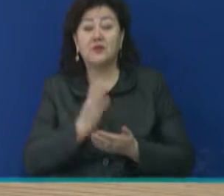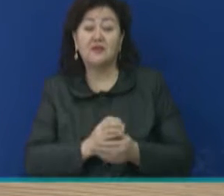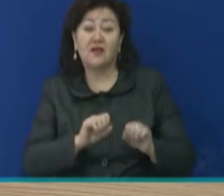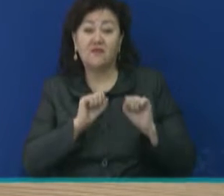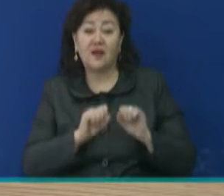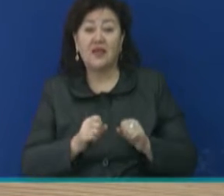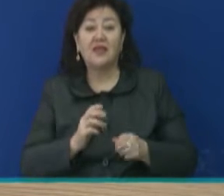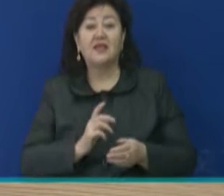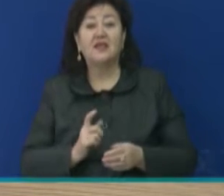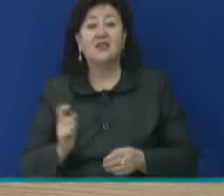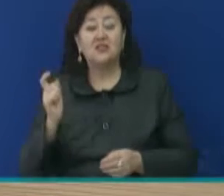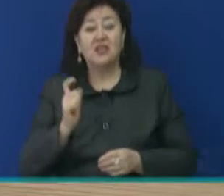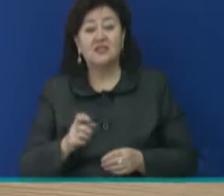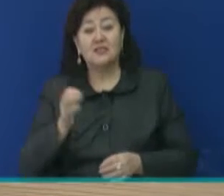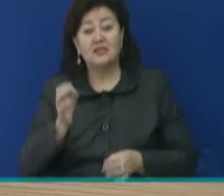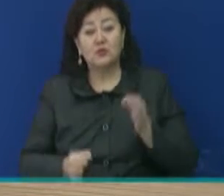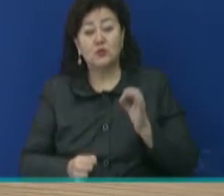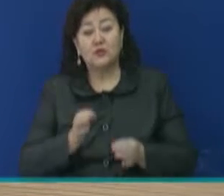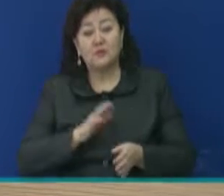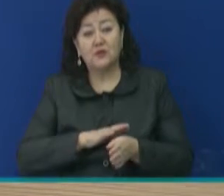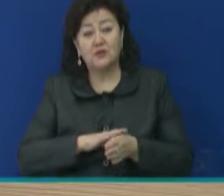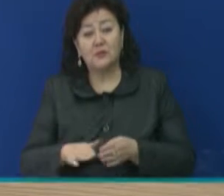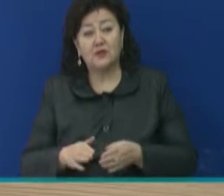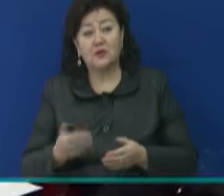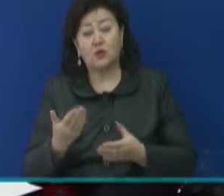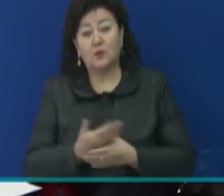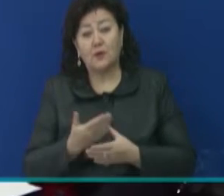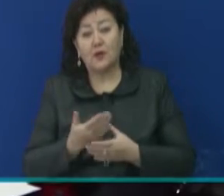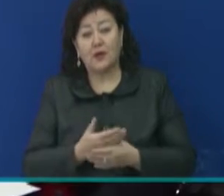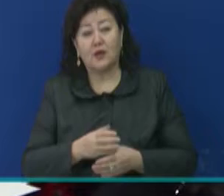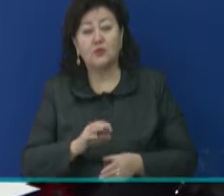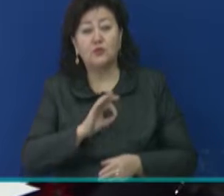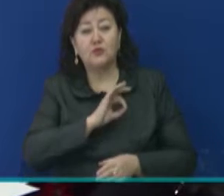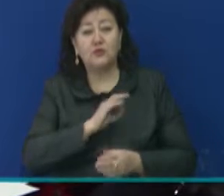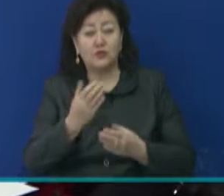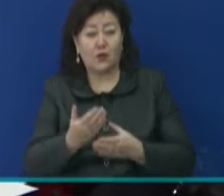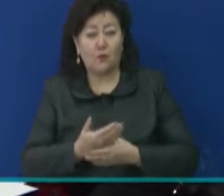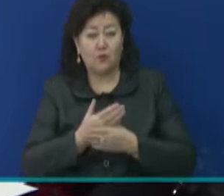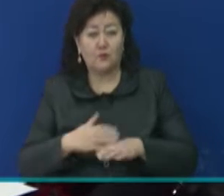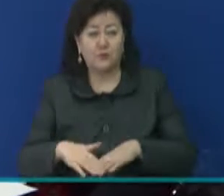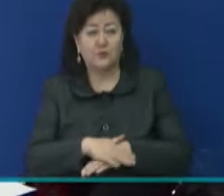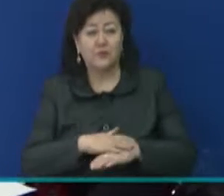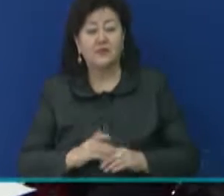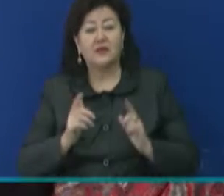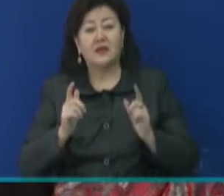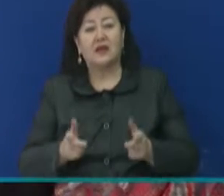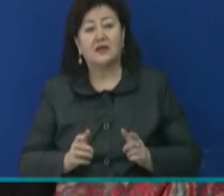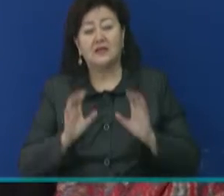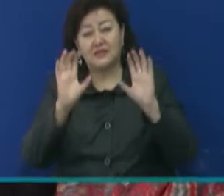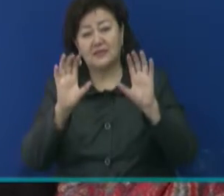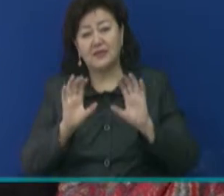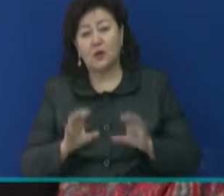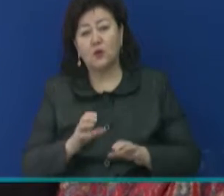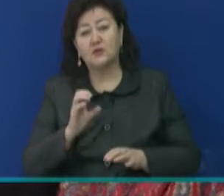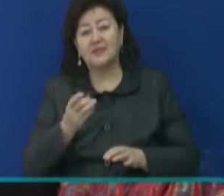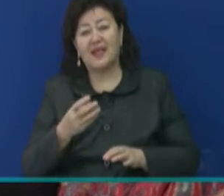частные судебные исполнители оказывают полную юридическую помощь населению Согласно статьи 26 закона Республики Казахстан